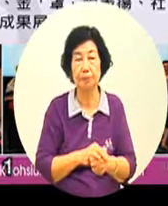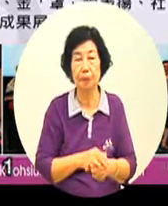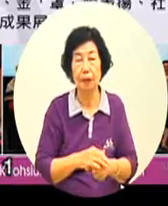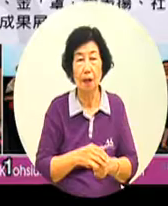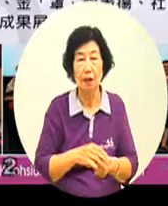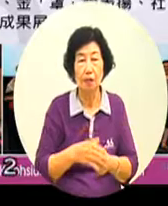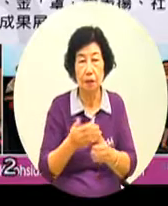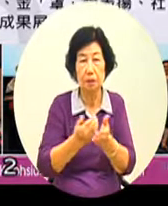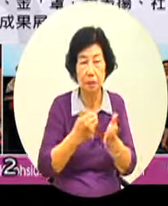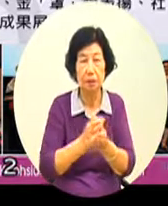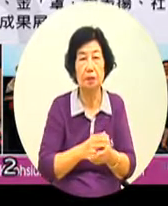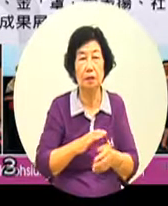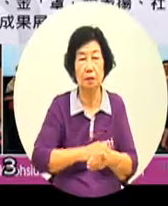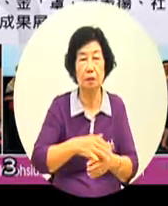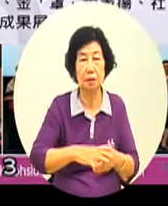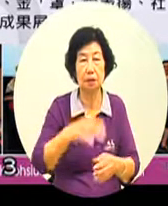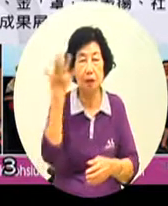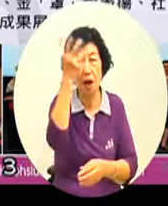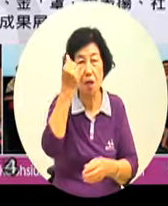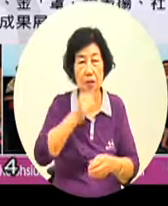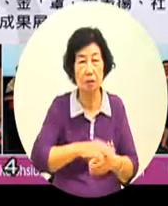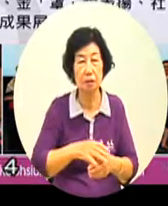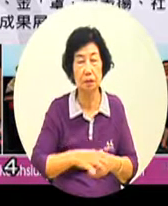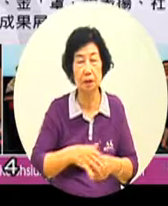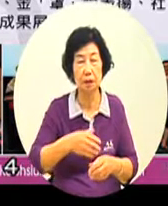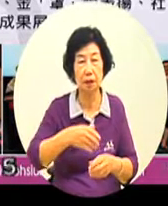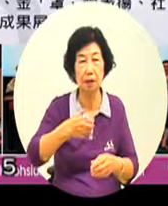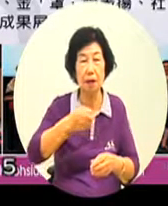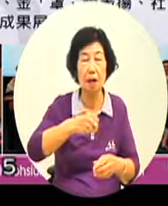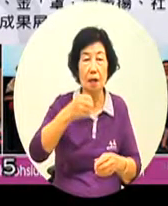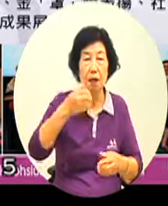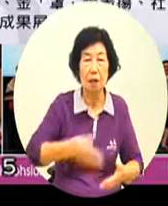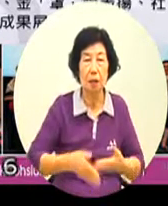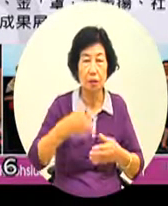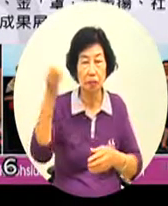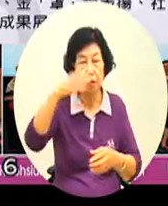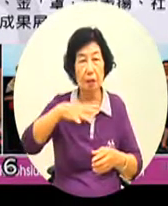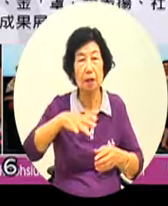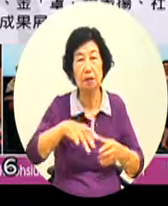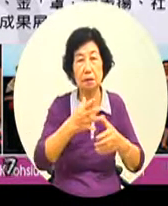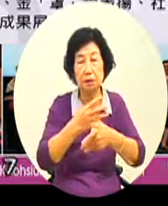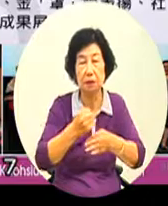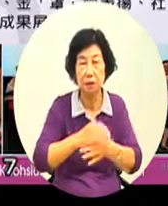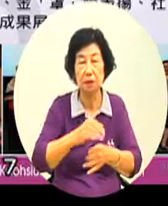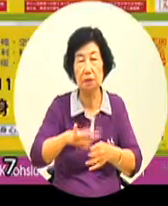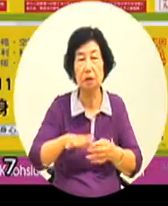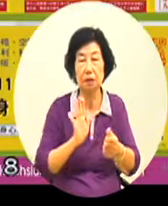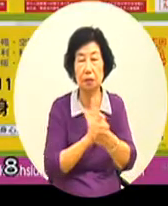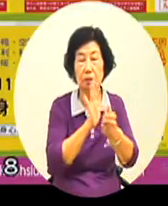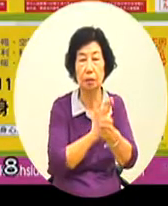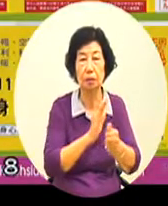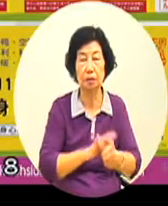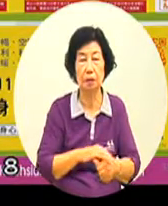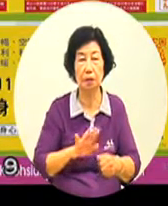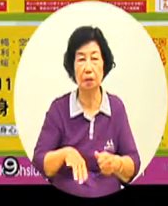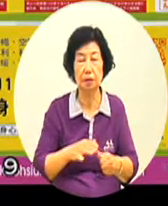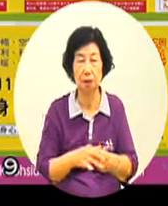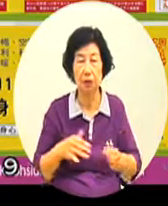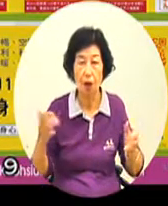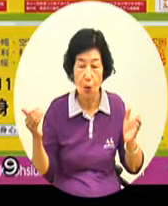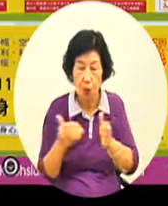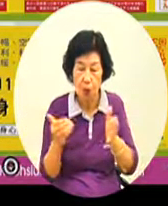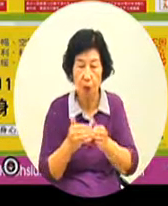前一阵子重阳节的三星五老的一些观念的宣导，还有我们马上要到来的国际身心障碍